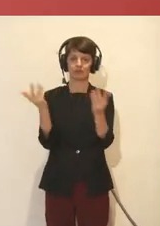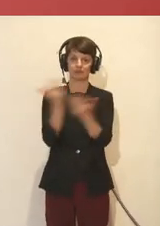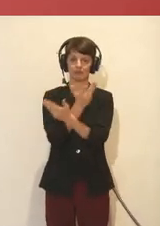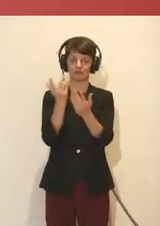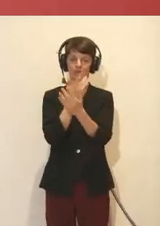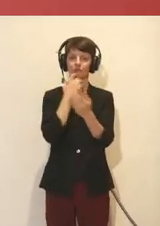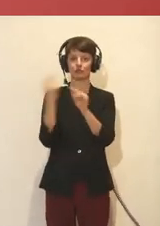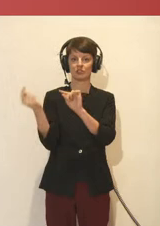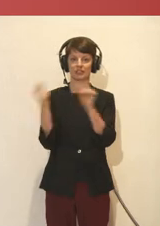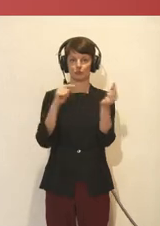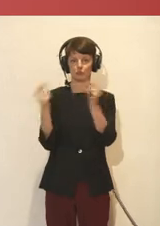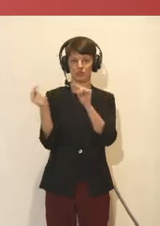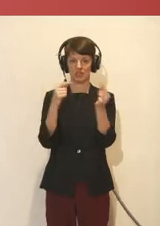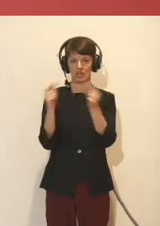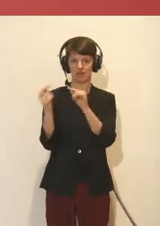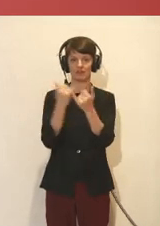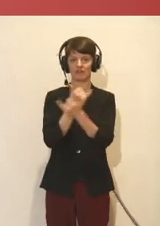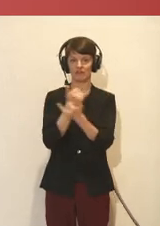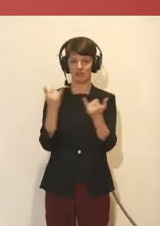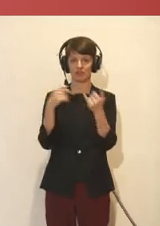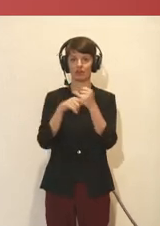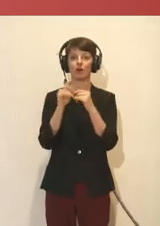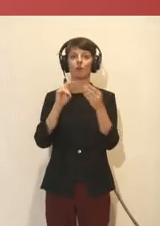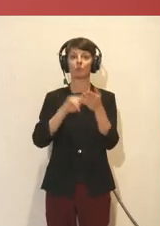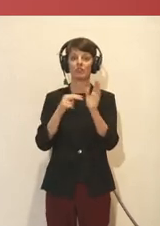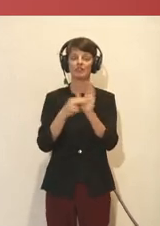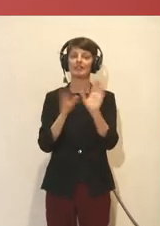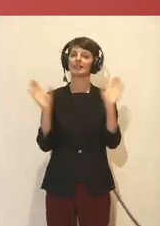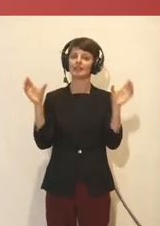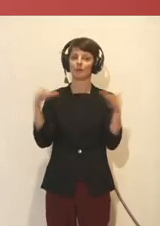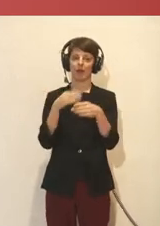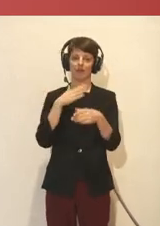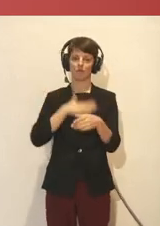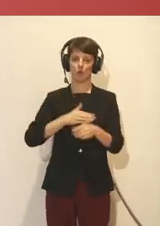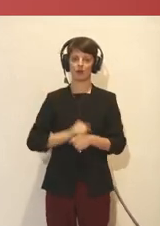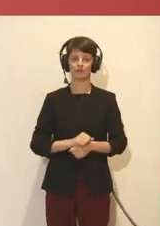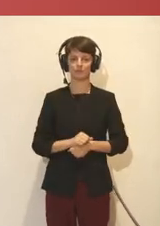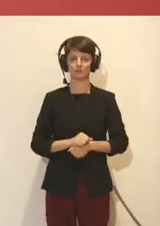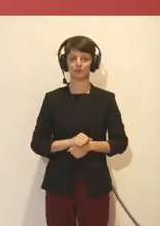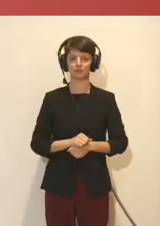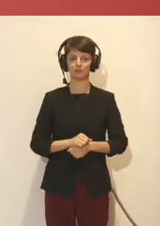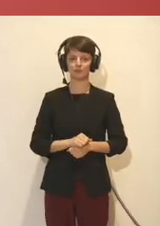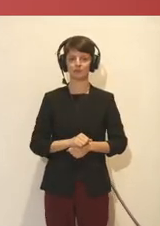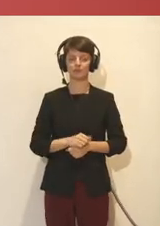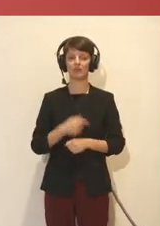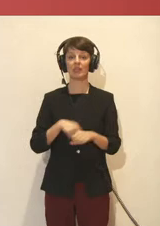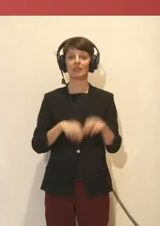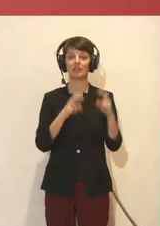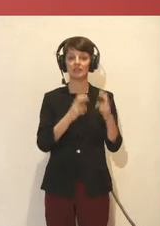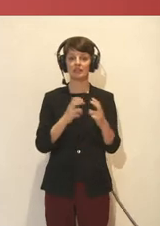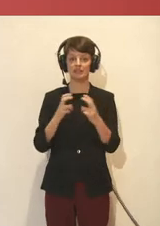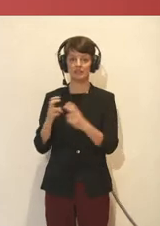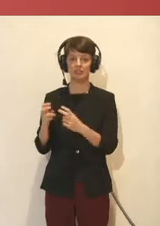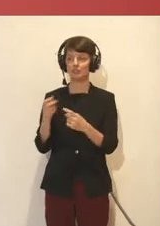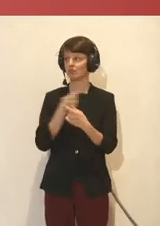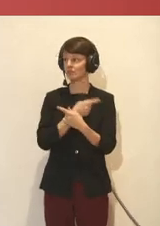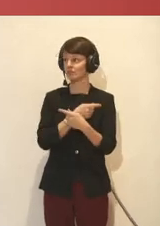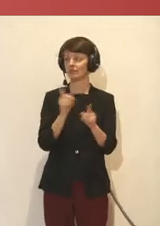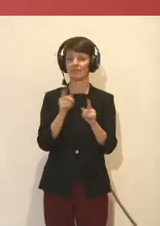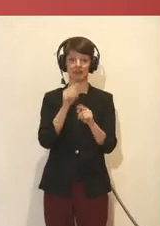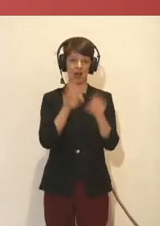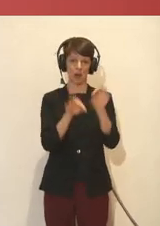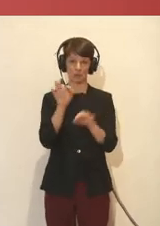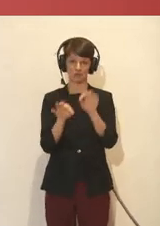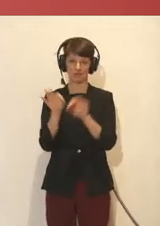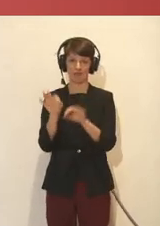diskutiert über eine politik des gemeinwohls in den sessions habt ihr wieder die qual der